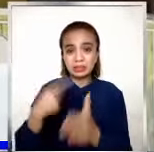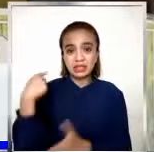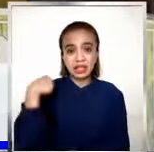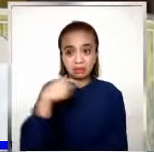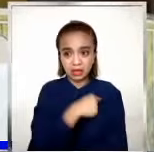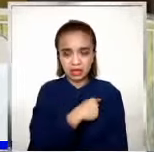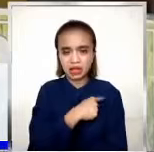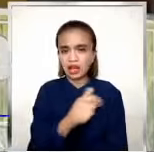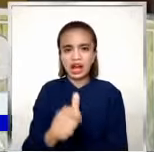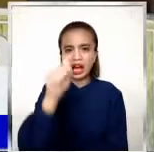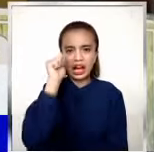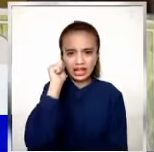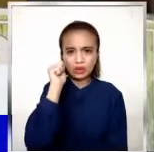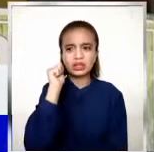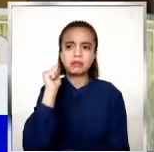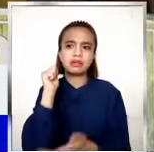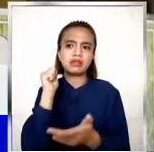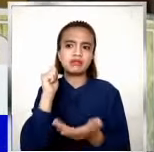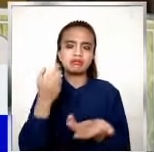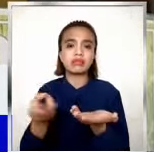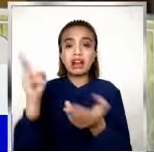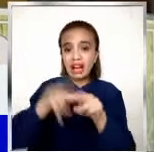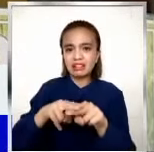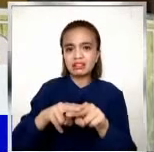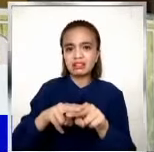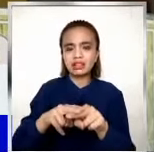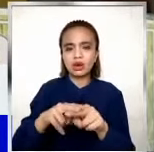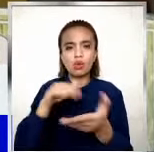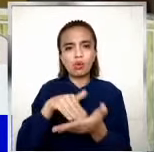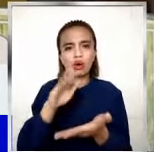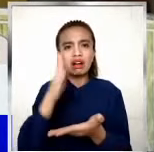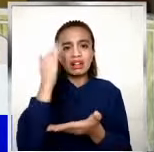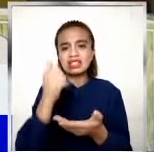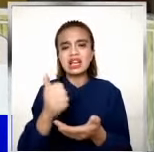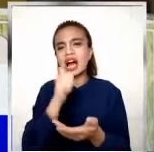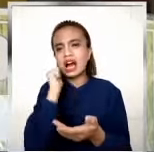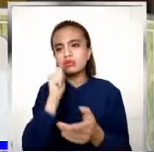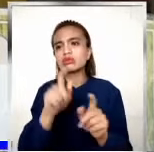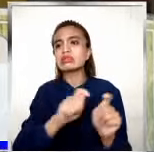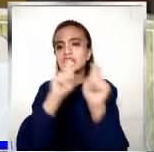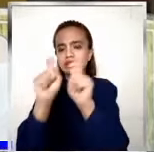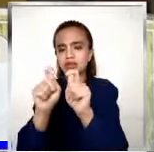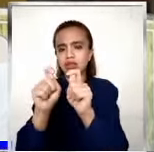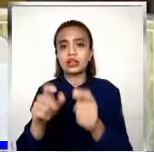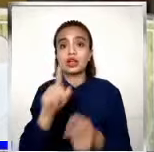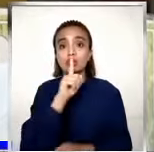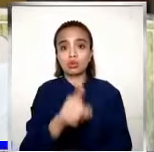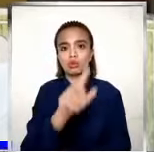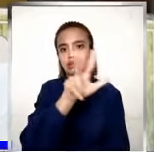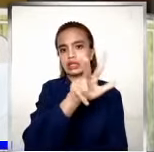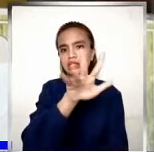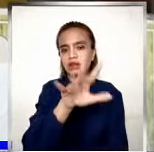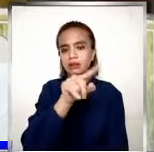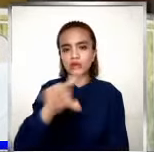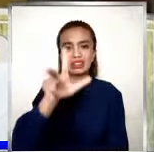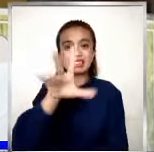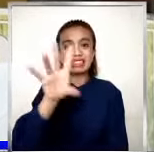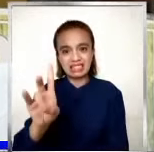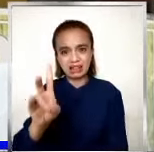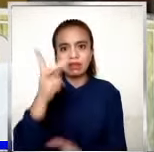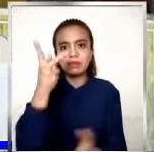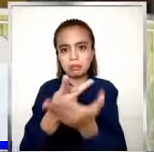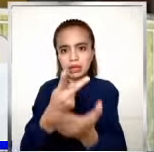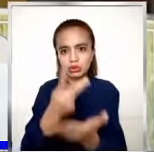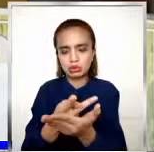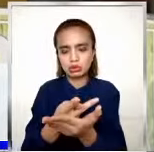Dito sa Trabaho Market sa Maynila, may mabibili pang regular milled rice sa halagang 35 hanggang 37 pesos kada kilo. Ayon sa mga